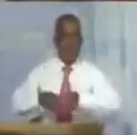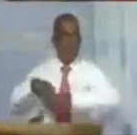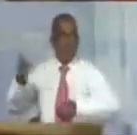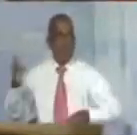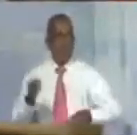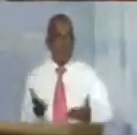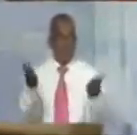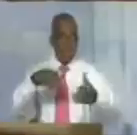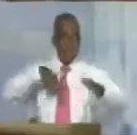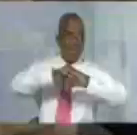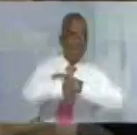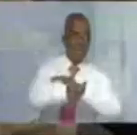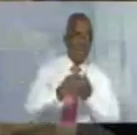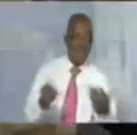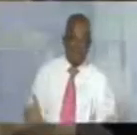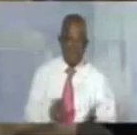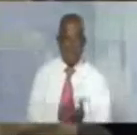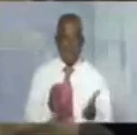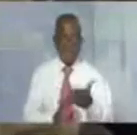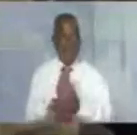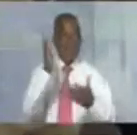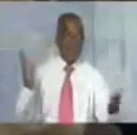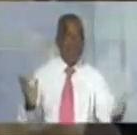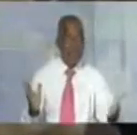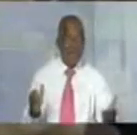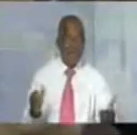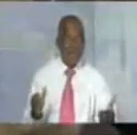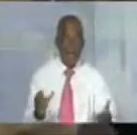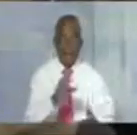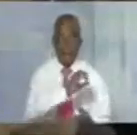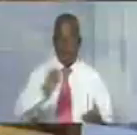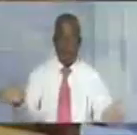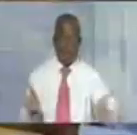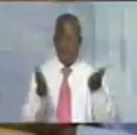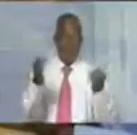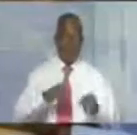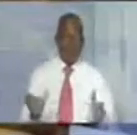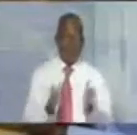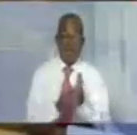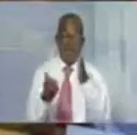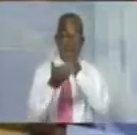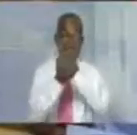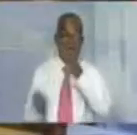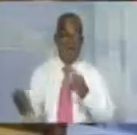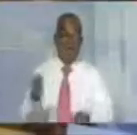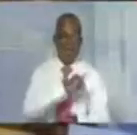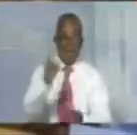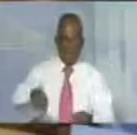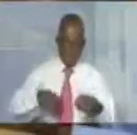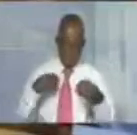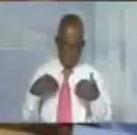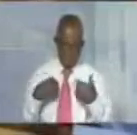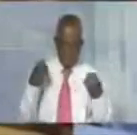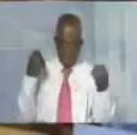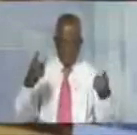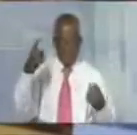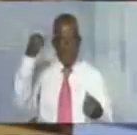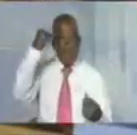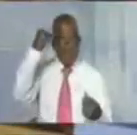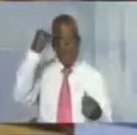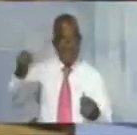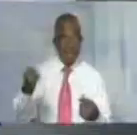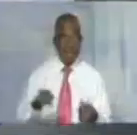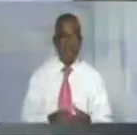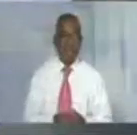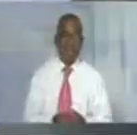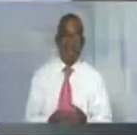permet d'améliorer les résultats. Puisque nous voulons une école de qualité, il faut donc avoir des idées pour amener les enfants à